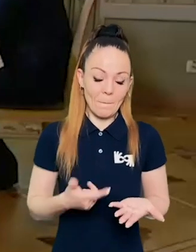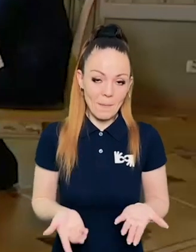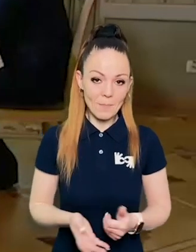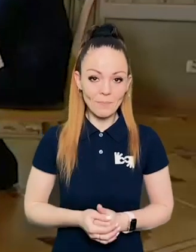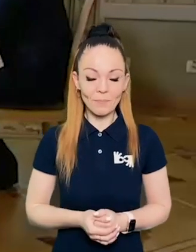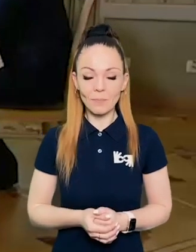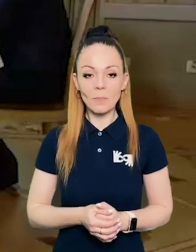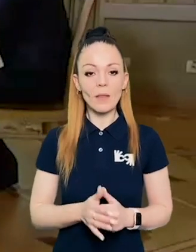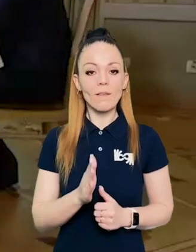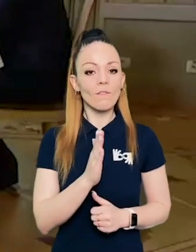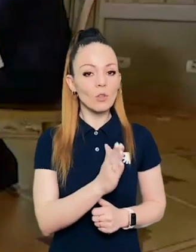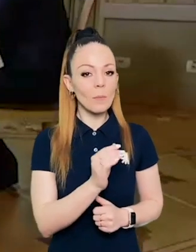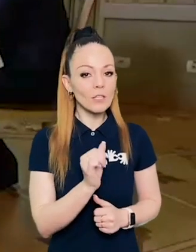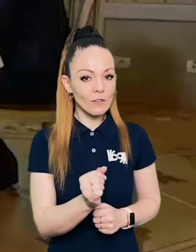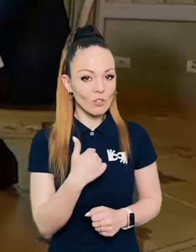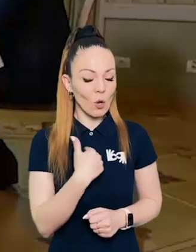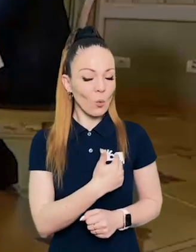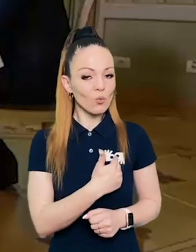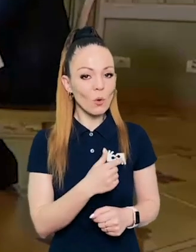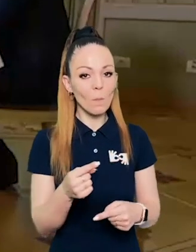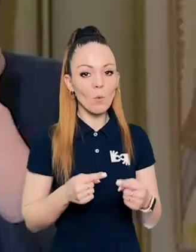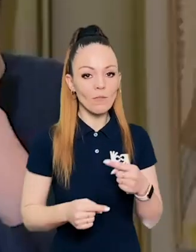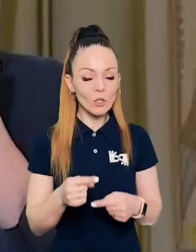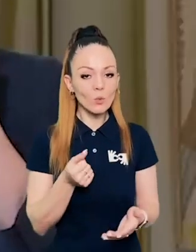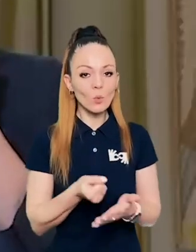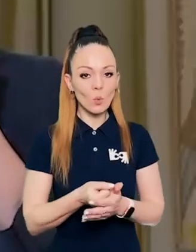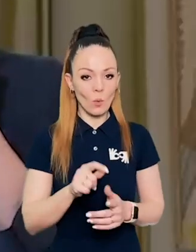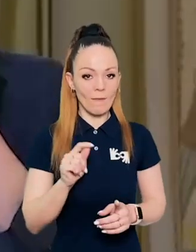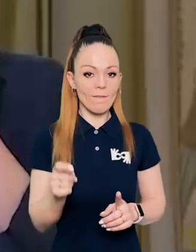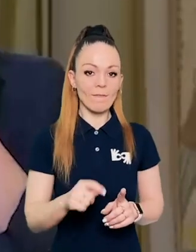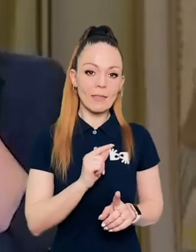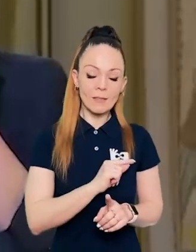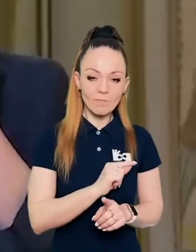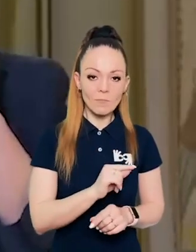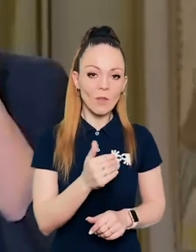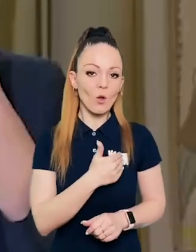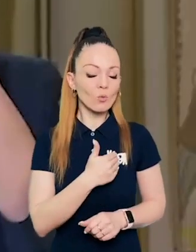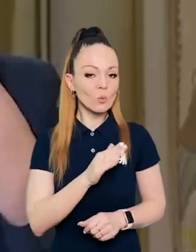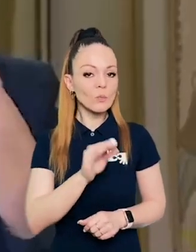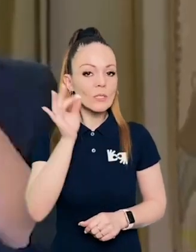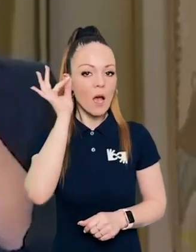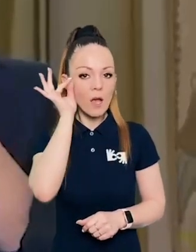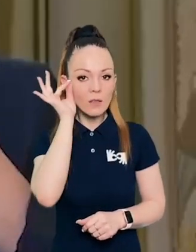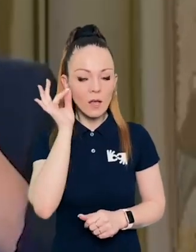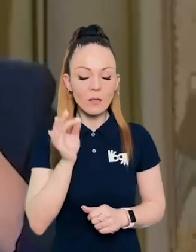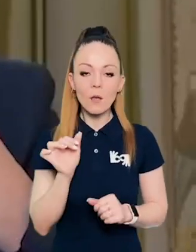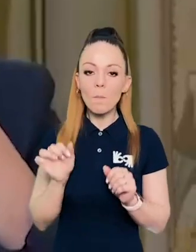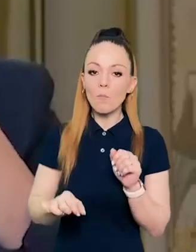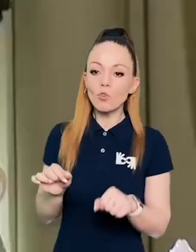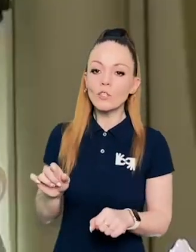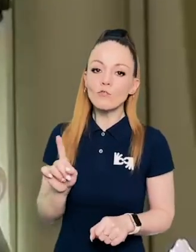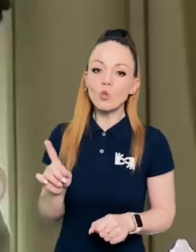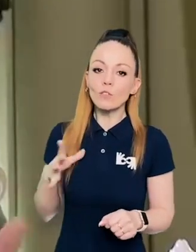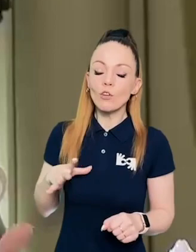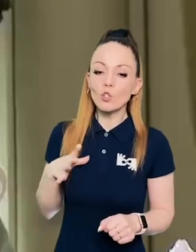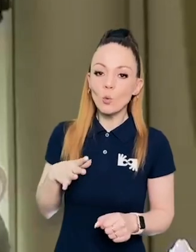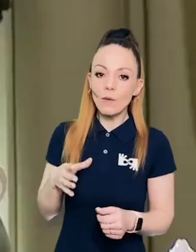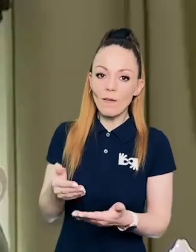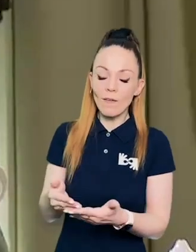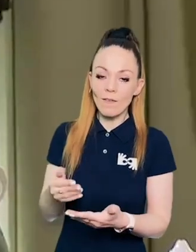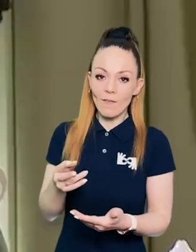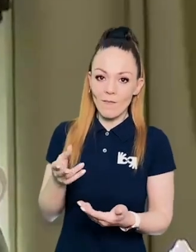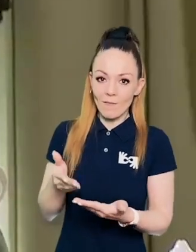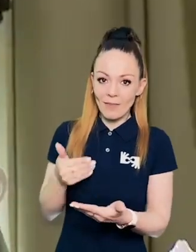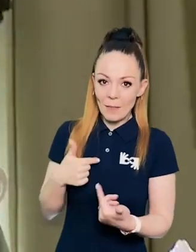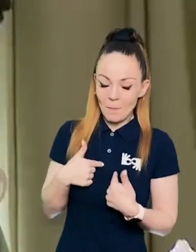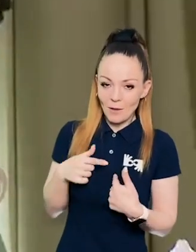залишають тебе. Володимир Олександрович, я якраз хочу повернутися до війни і хочу згадати, коли ви стали... Може, ви щось очікували